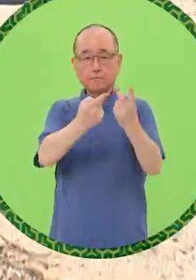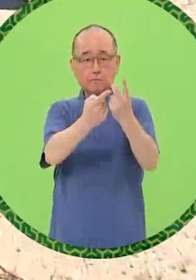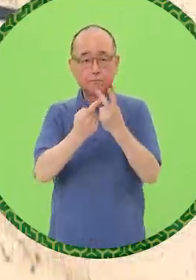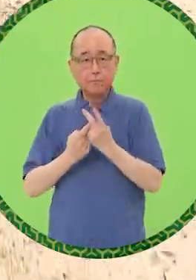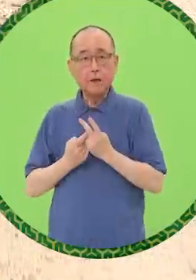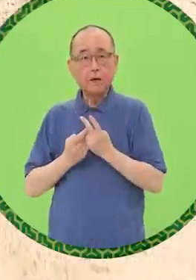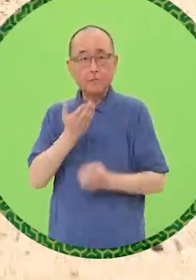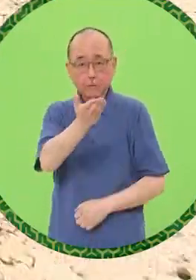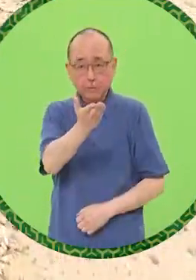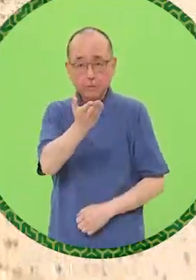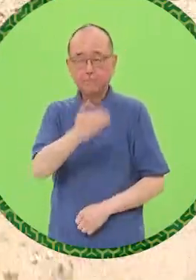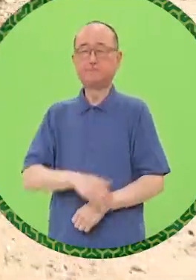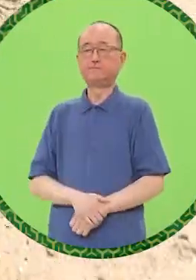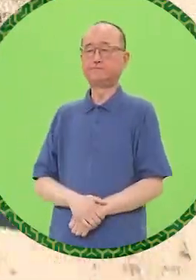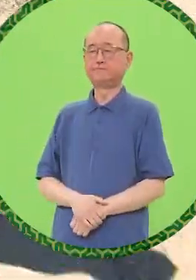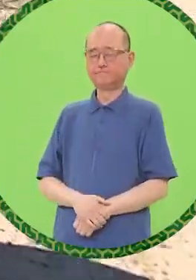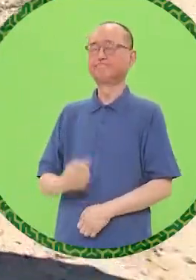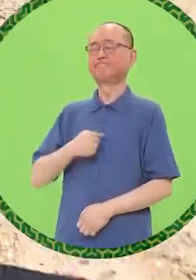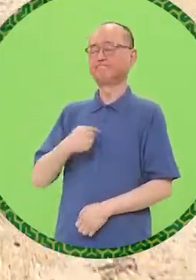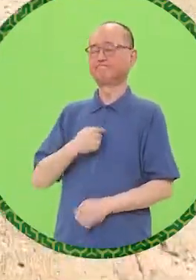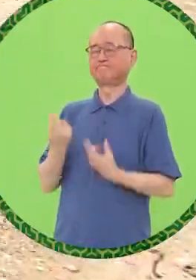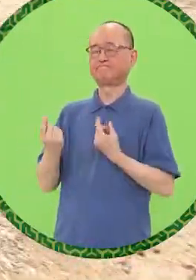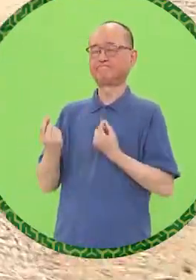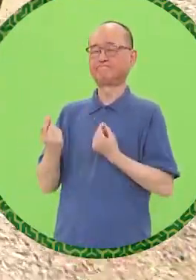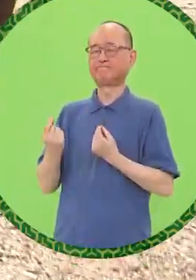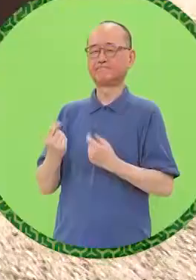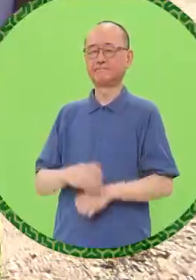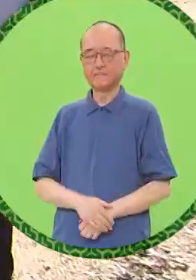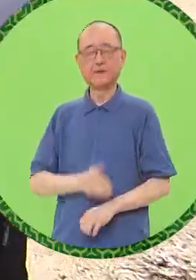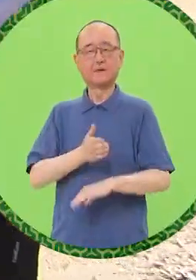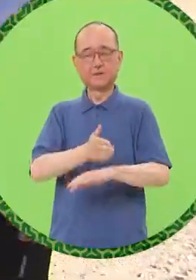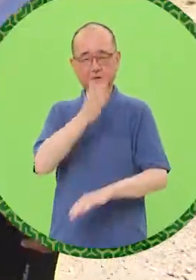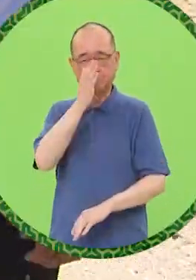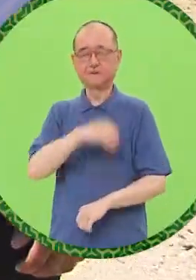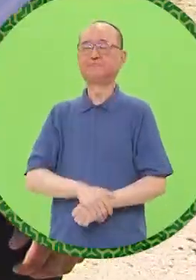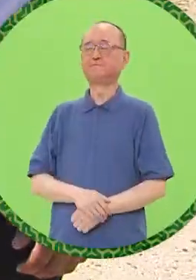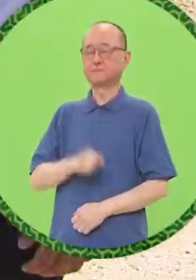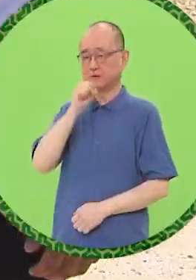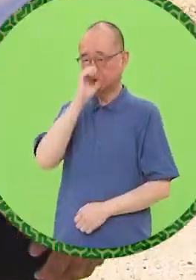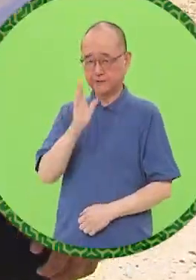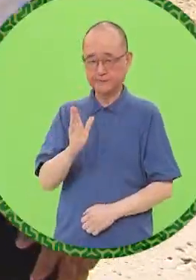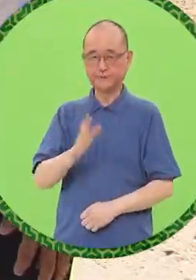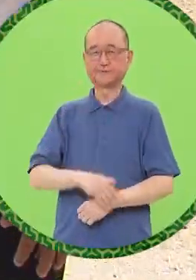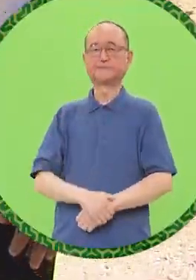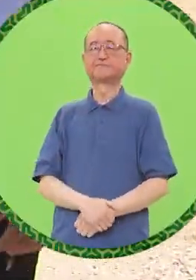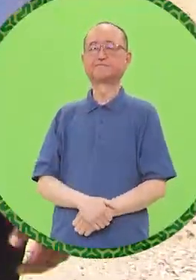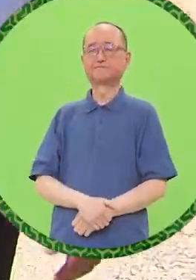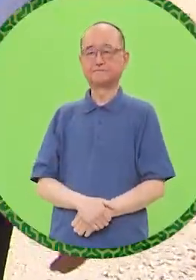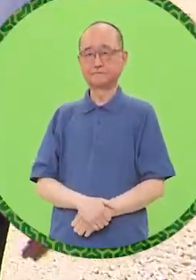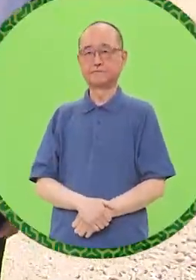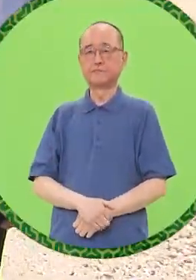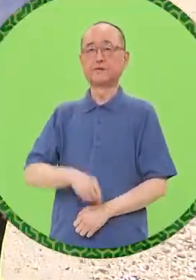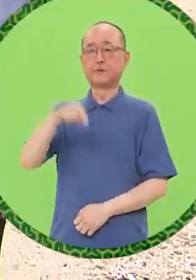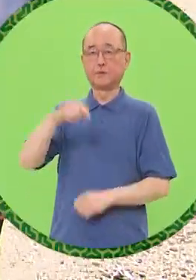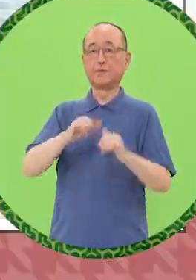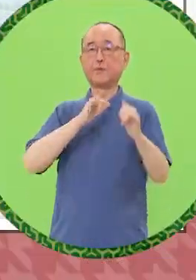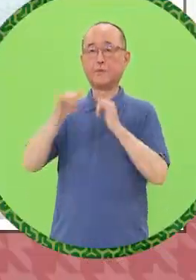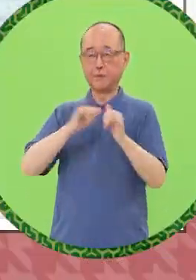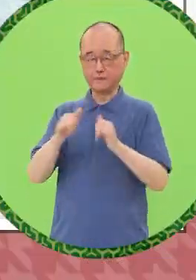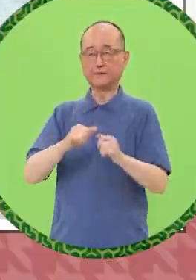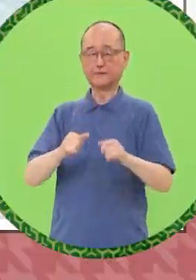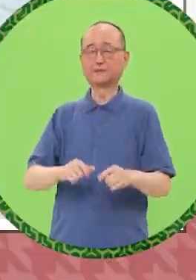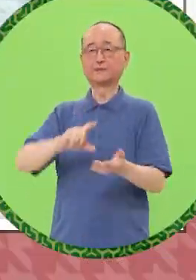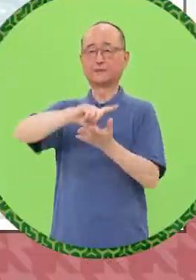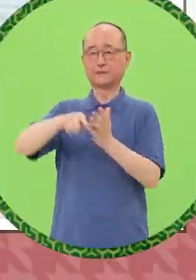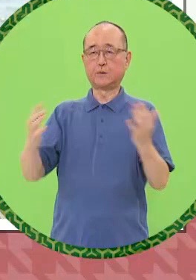あ、もしかしてお手紙くださった。 はい、私が送りました。 ありがとうございます。よろしくお願いします。 よろしくお願いします。 平